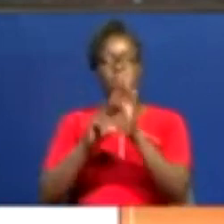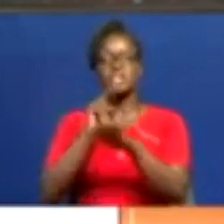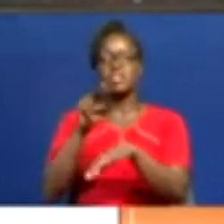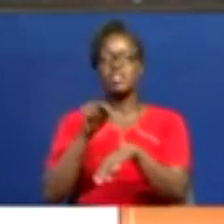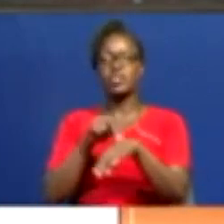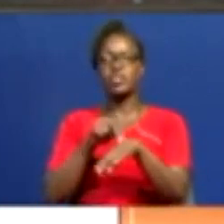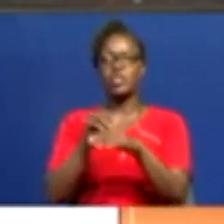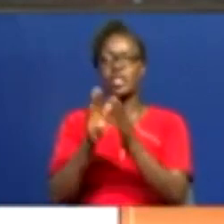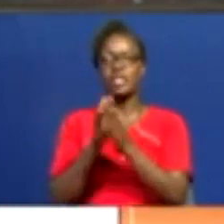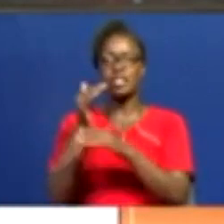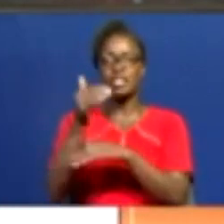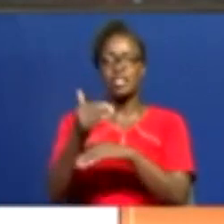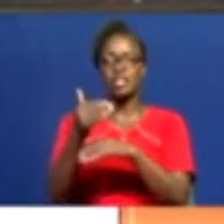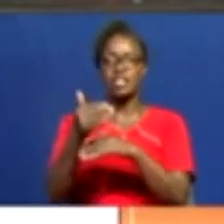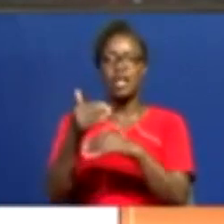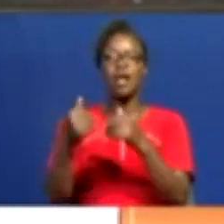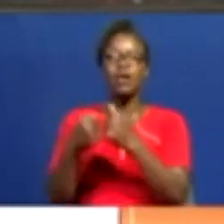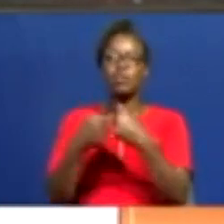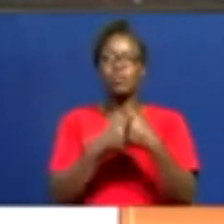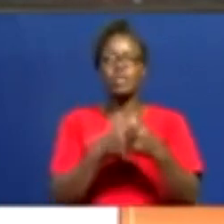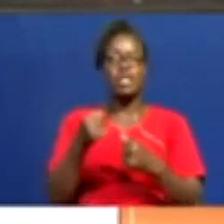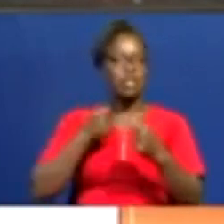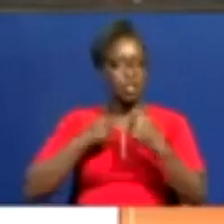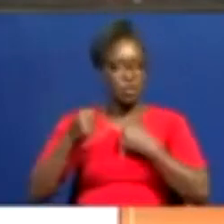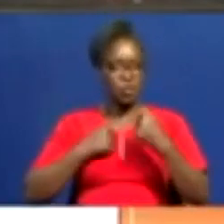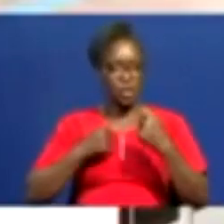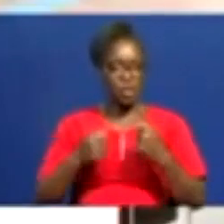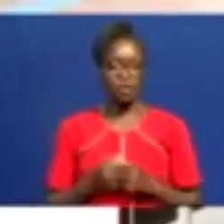kwenye mashindano yajayo ya kimataifa jijini Kigali, Rwanda.